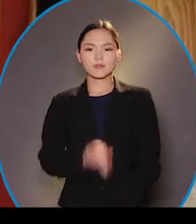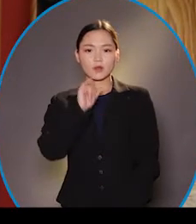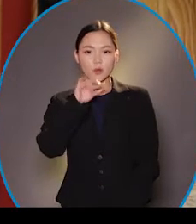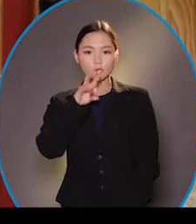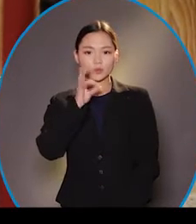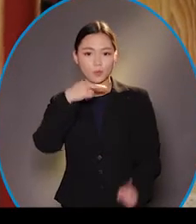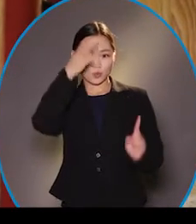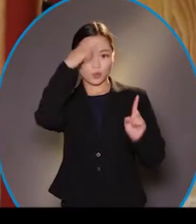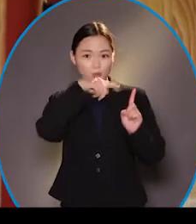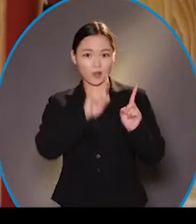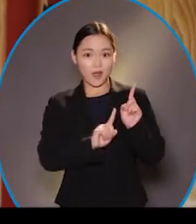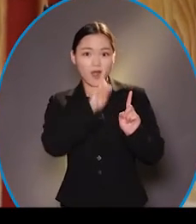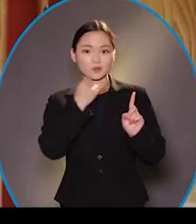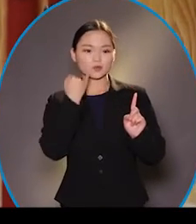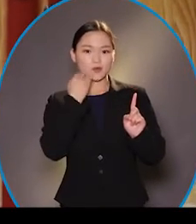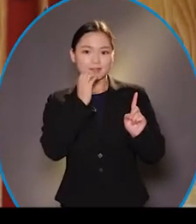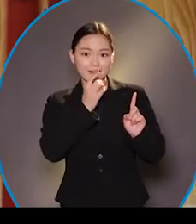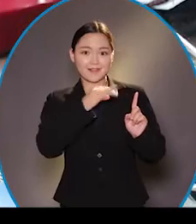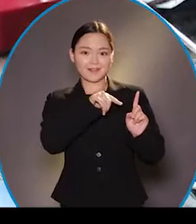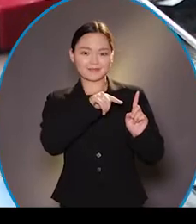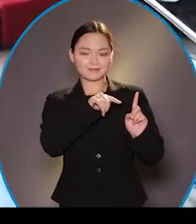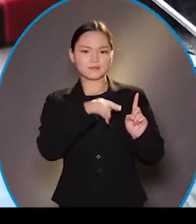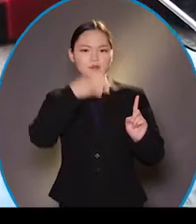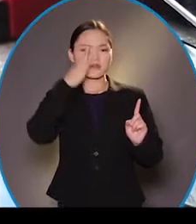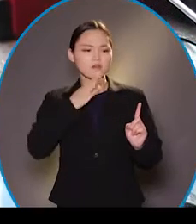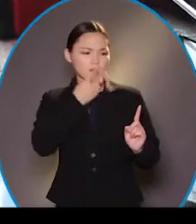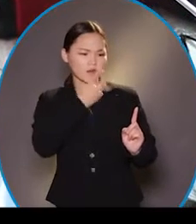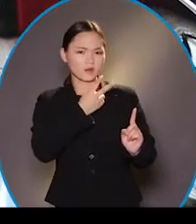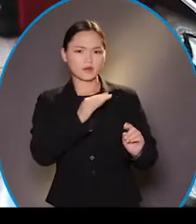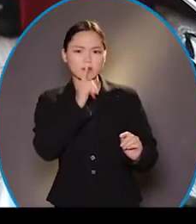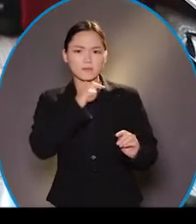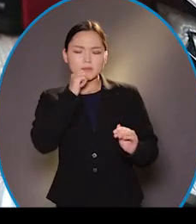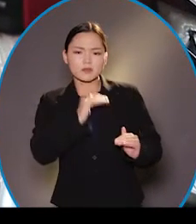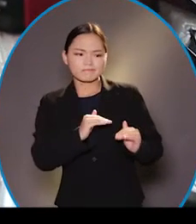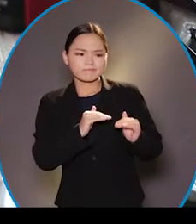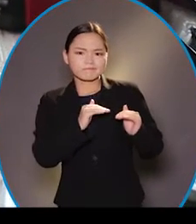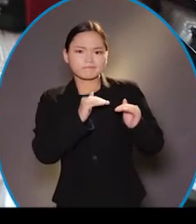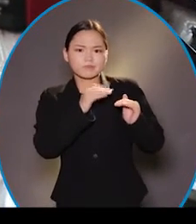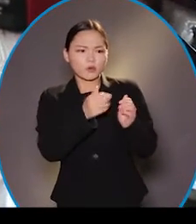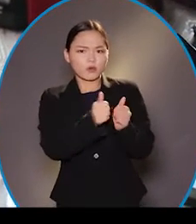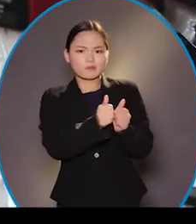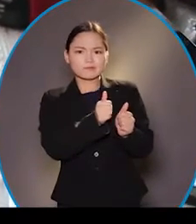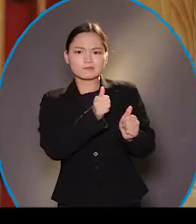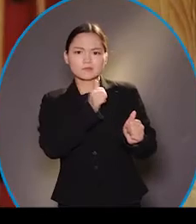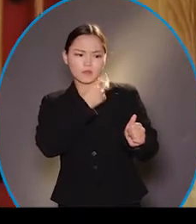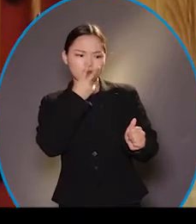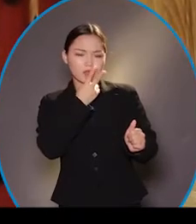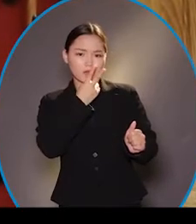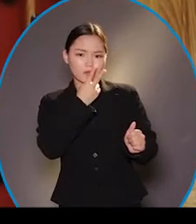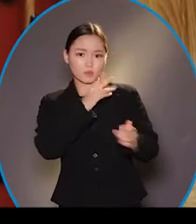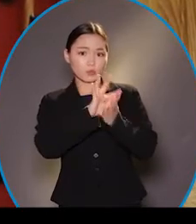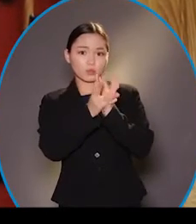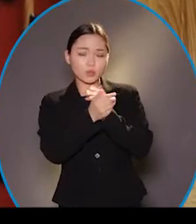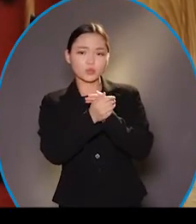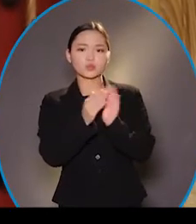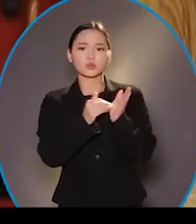Улс олдыг 6 сартай болох үед ээж нь хүүгийнхээ өсөлт хөгжил хоцорч байгааг анх анзаарсан боловч дутуу